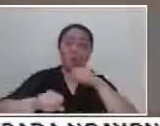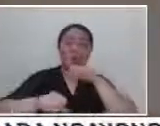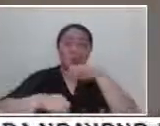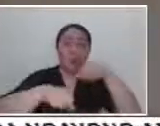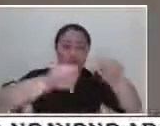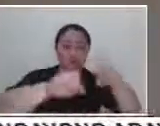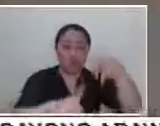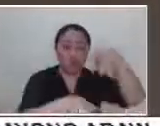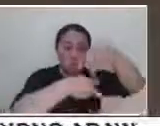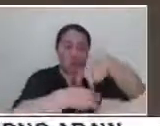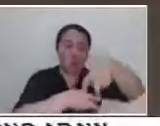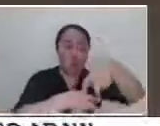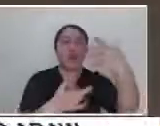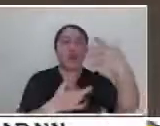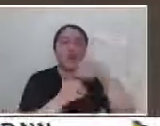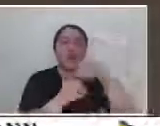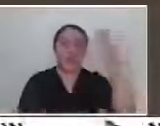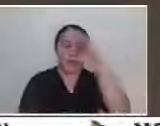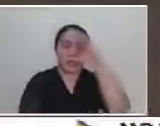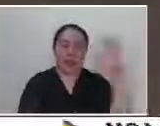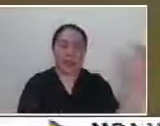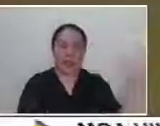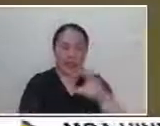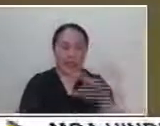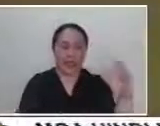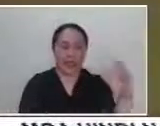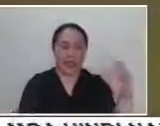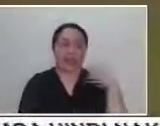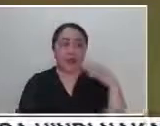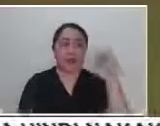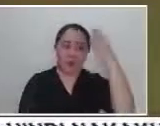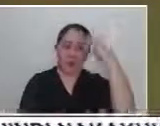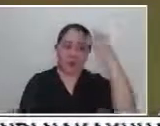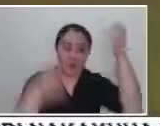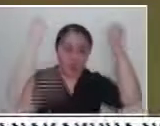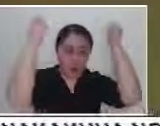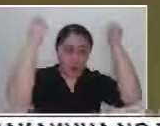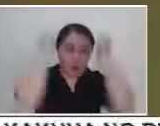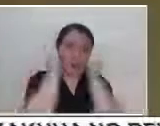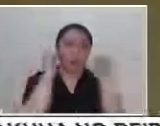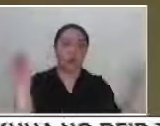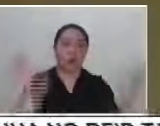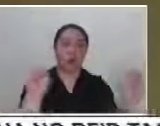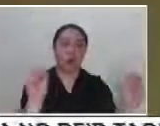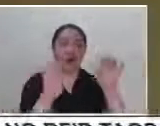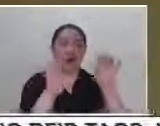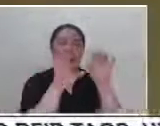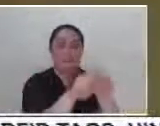Sasampahan ng kaso paglabag sa Comprehensive Dangerous Drugs Act ang mga nahuling suspect.